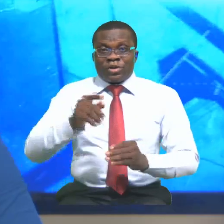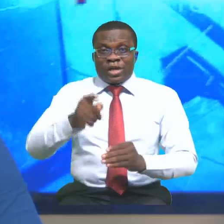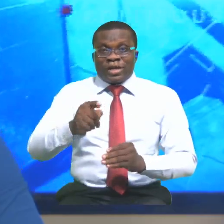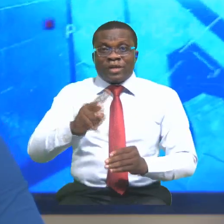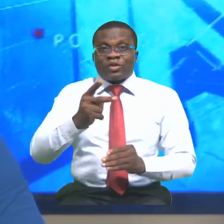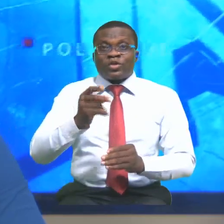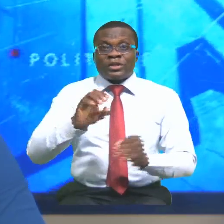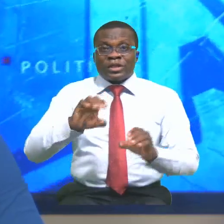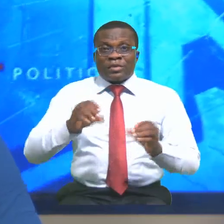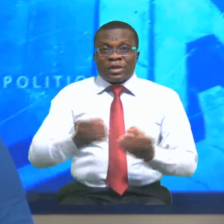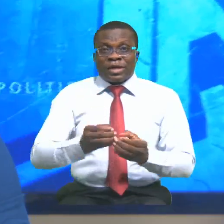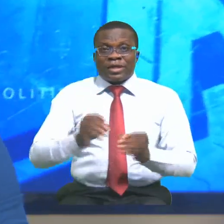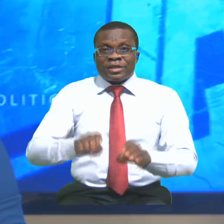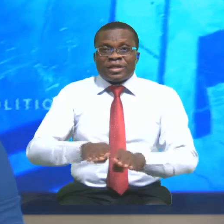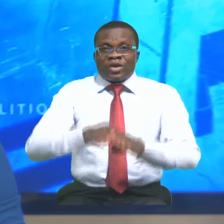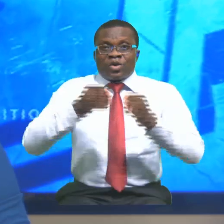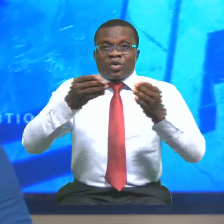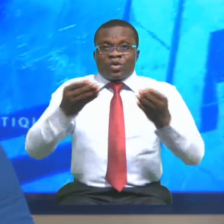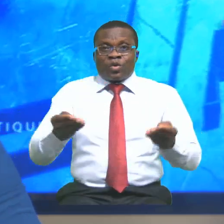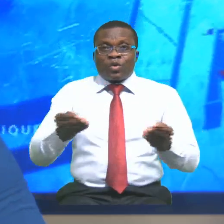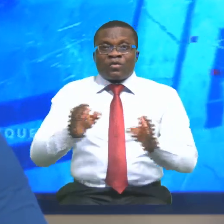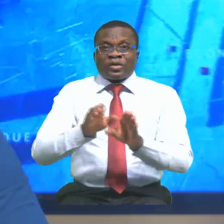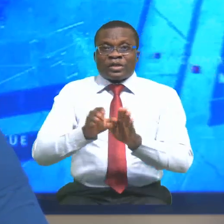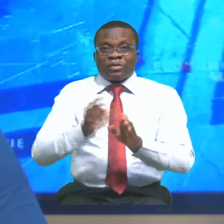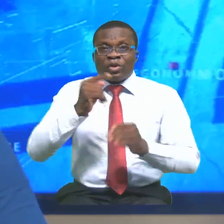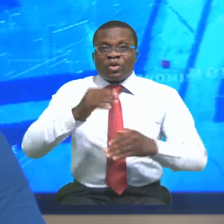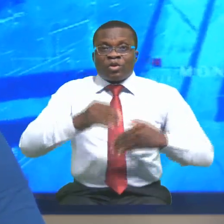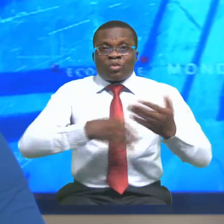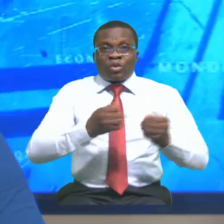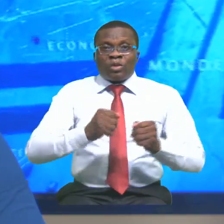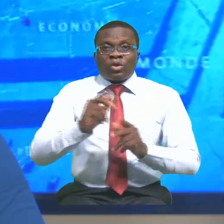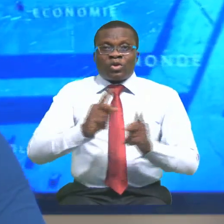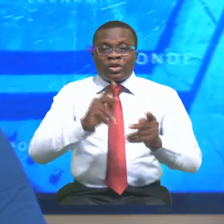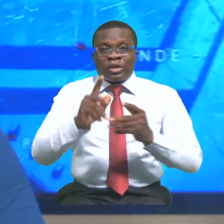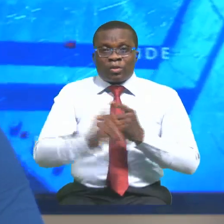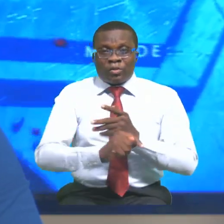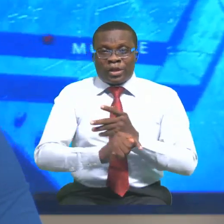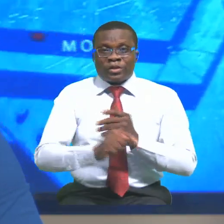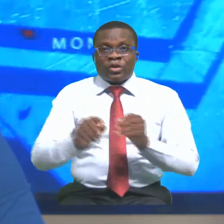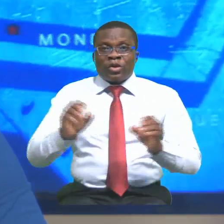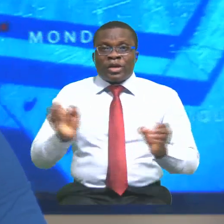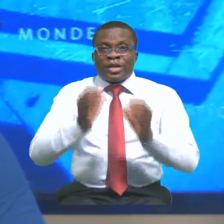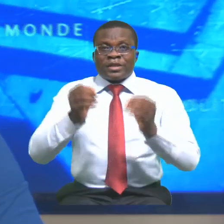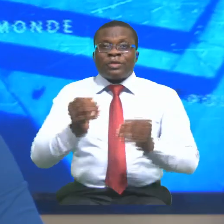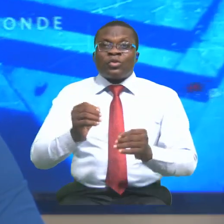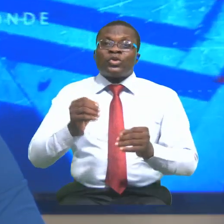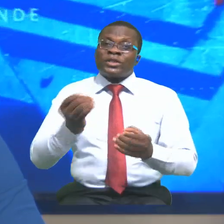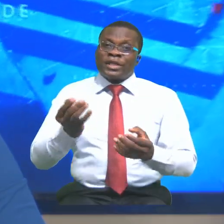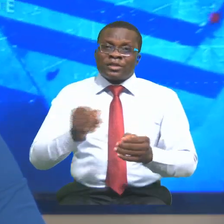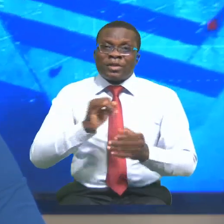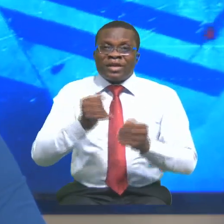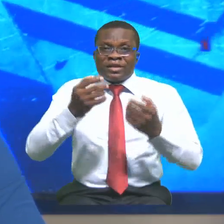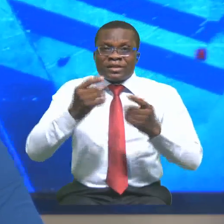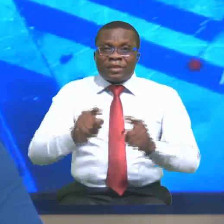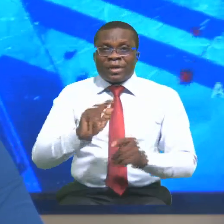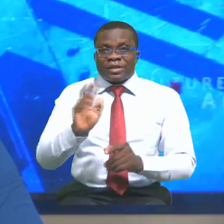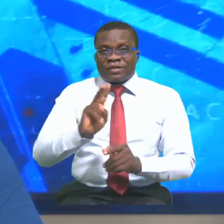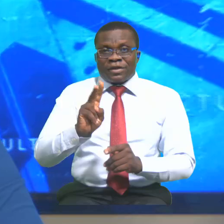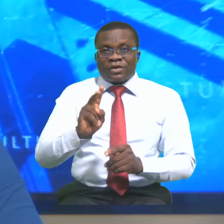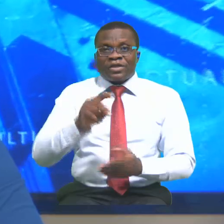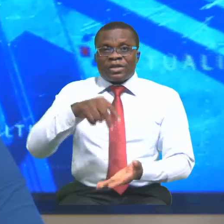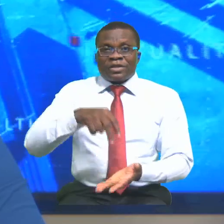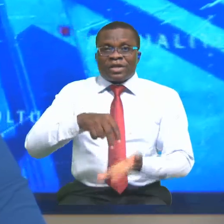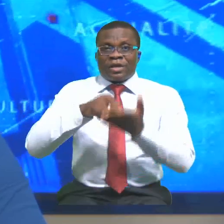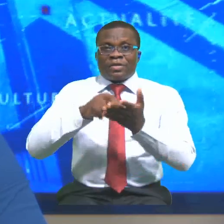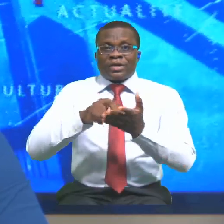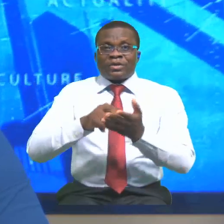classe de Comé ouvre officiellement ses portes pour le bonheur des populations. La cérémonie d'inauguration s'est déroulée vendredi en présence